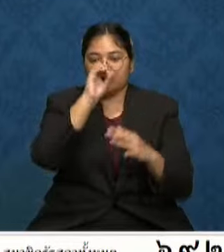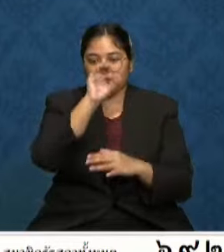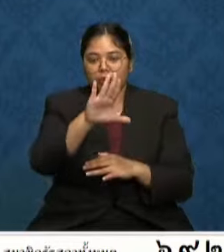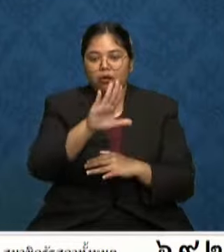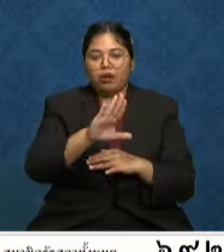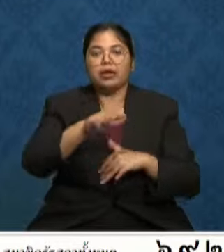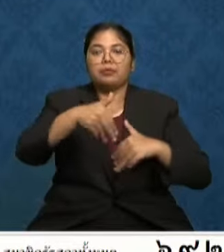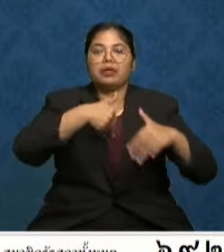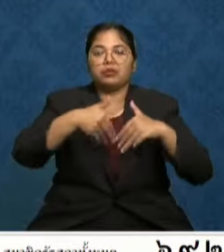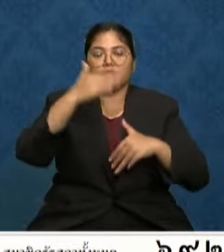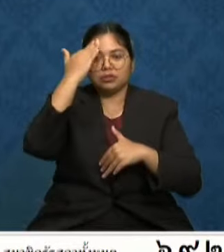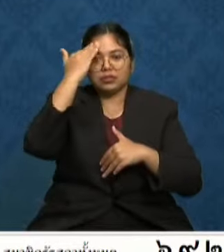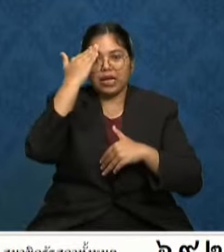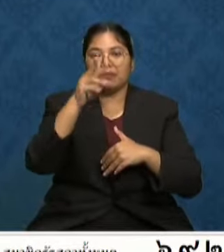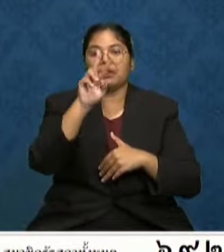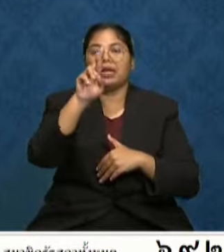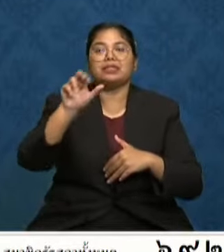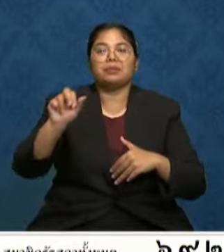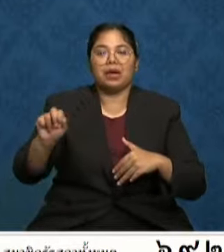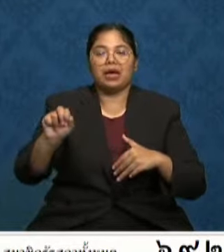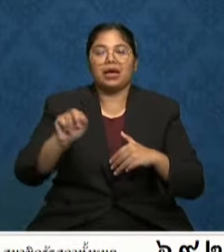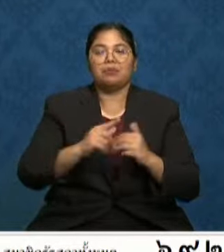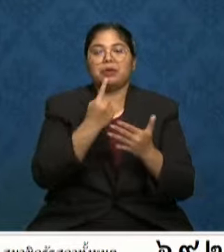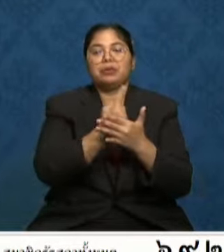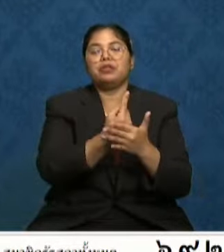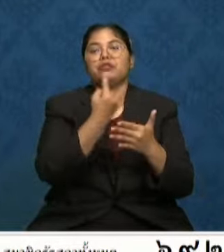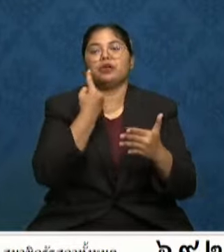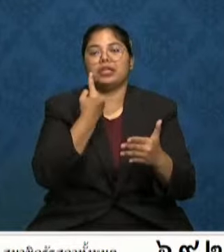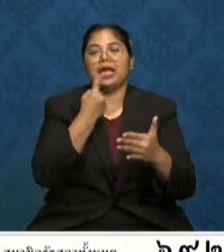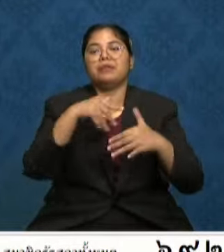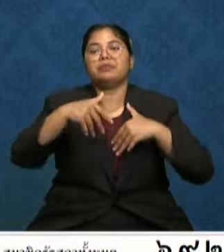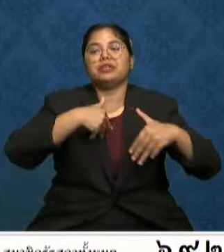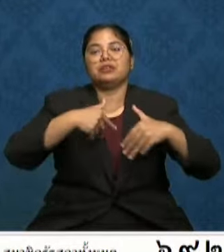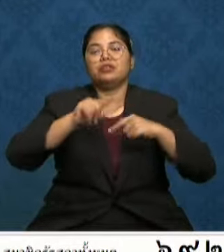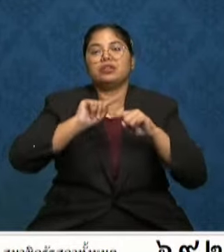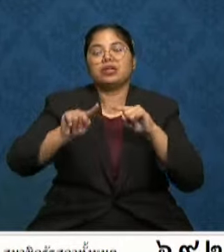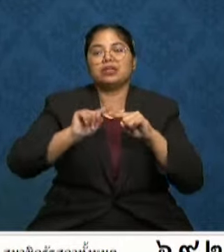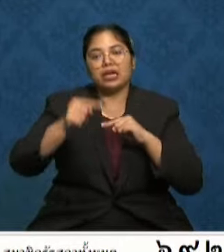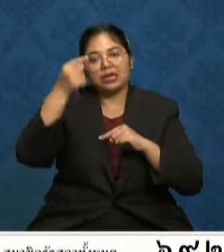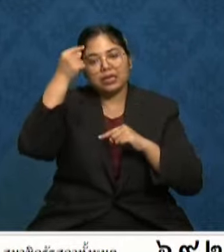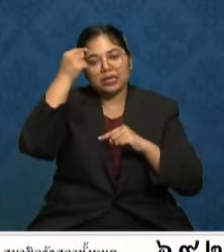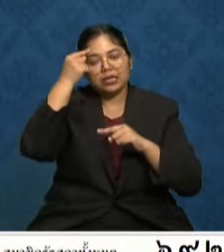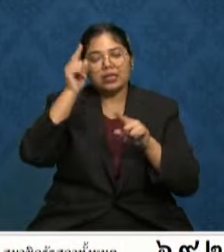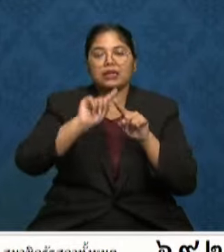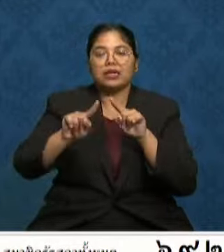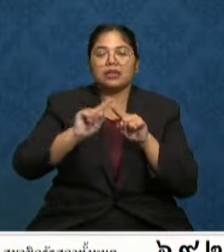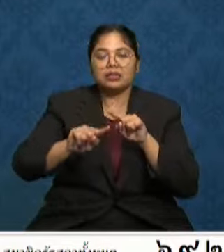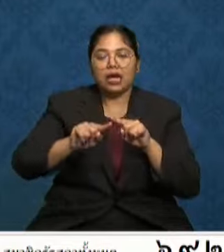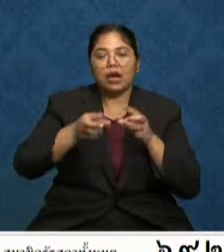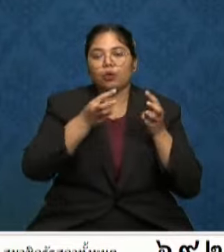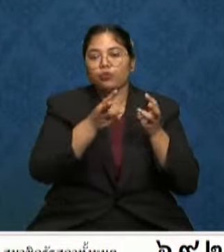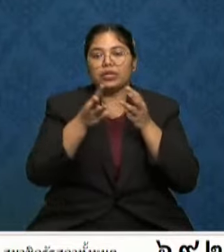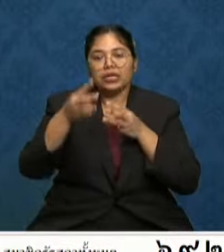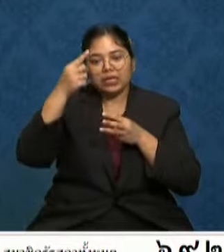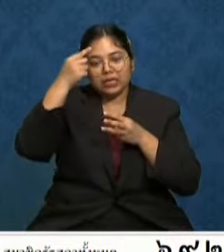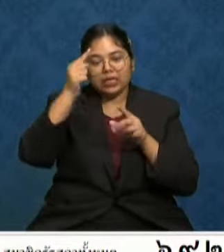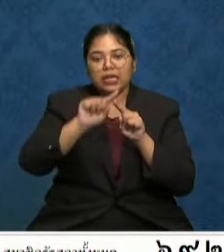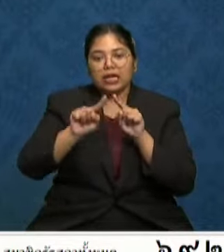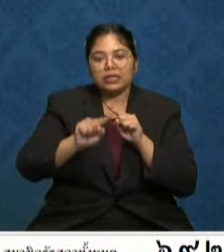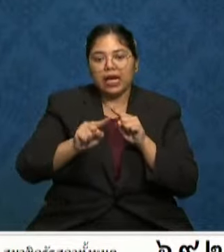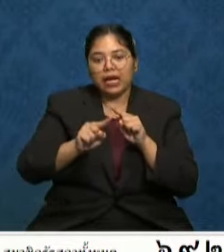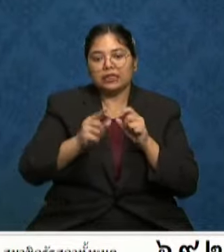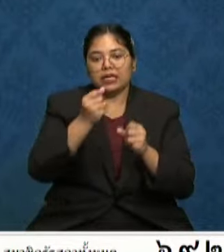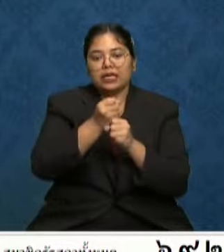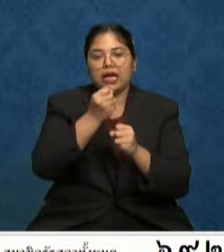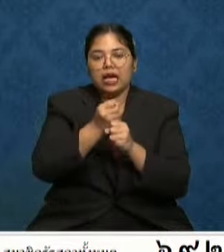ชาชนคือสภาซึเปโนแปจจละว่าแวคิดและทติทางของคุณที่จะบริหารประเทศ